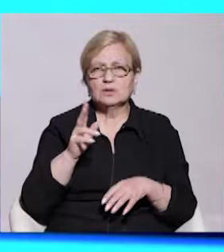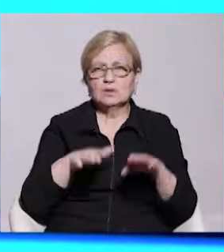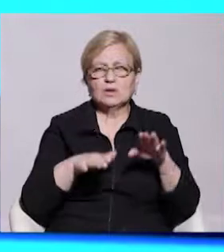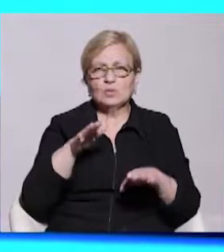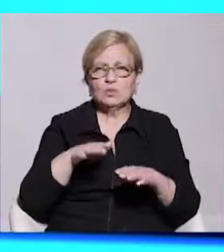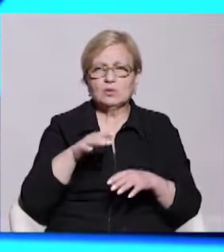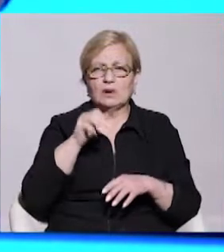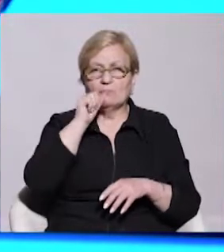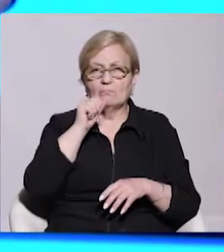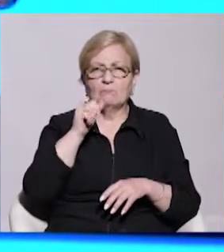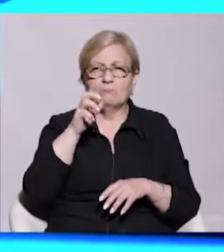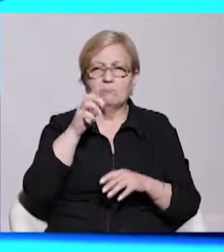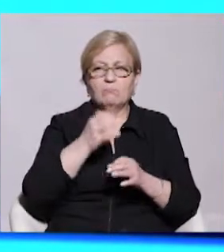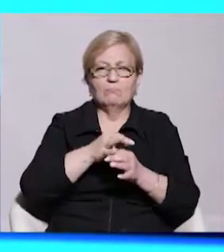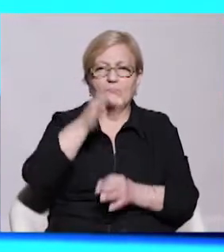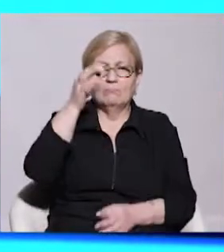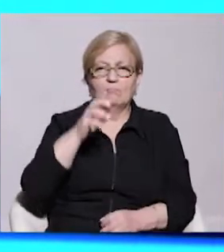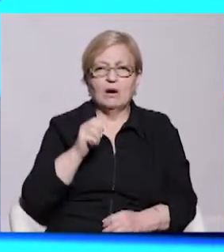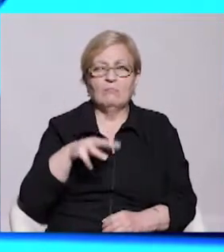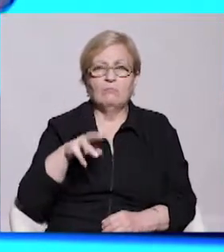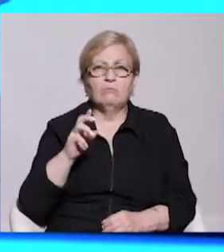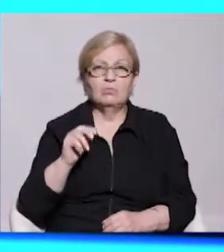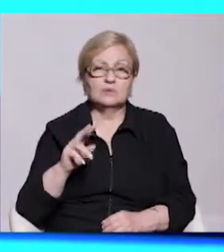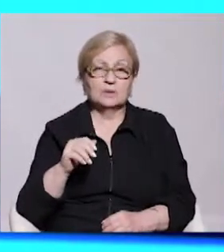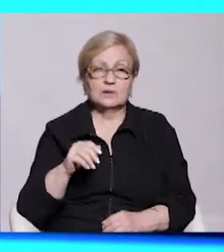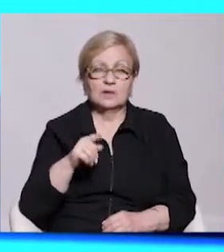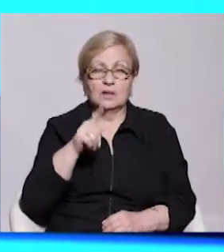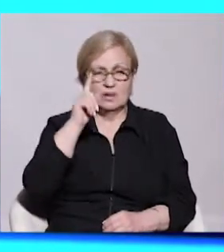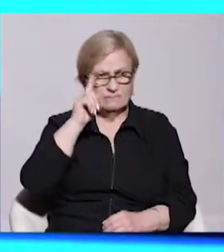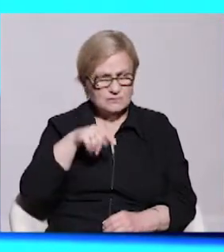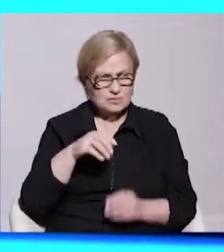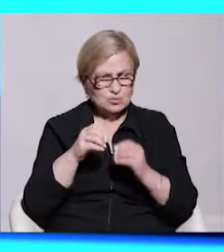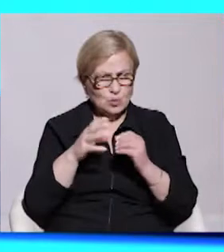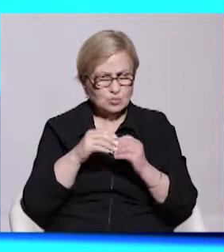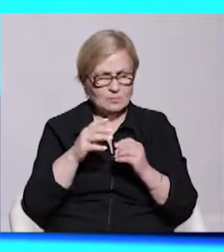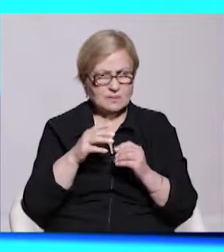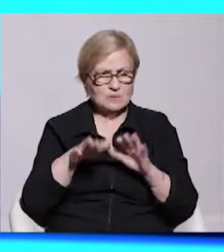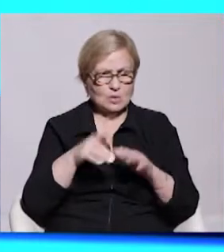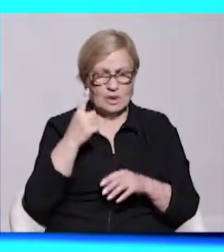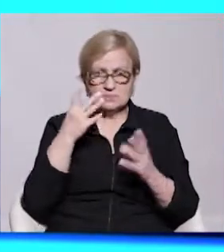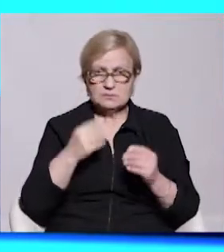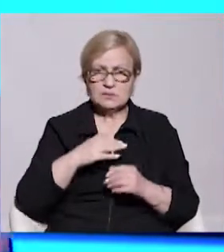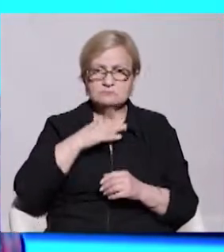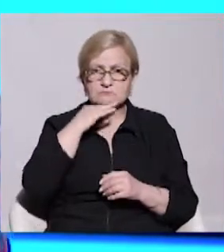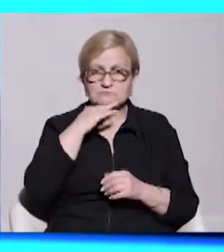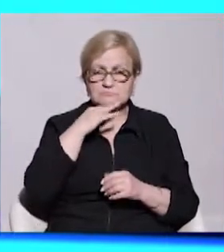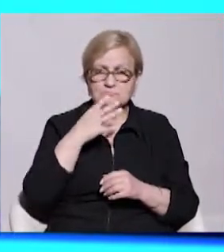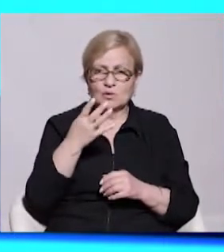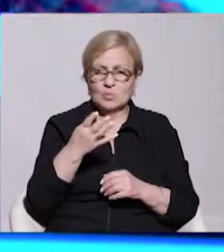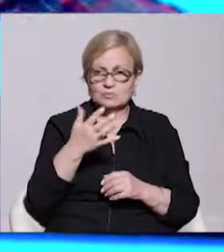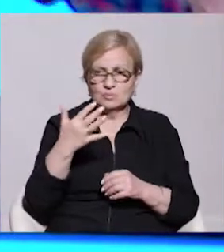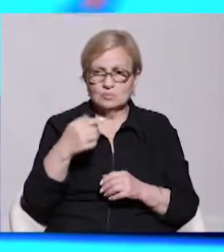ჩვენ ხო ვიცით, რომ ერთი დღე 15 კილოგრამი საკმარისია. ესე იგი ჩვენ შეგვიძლია